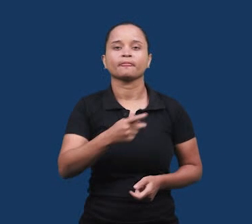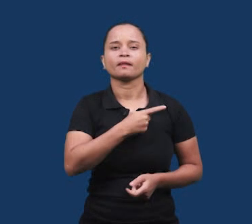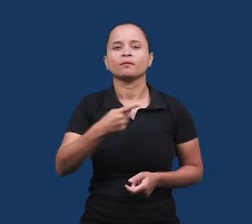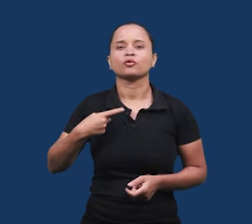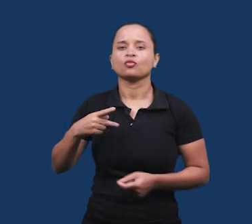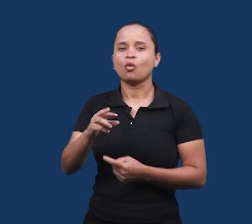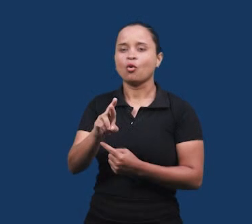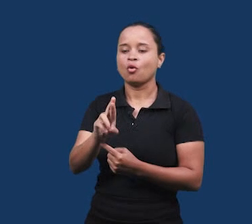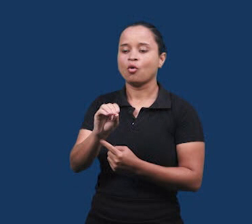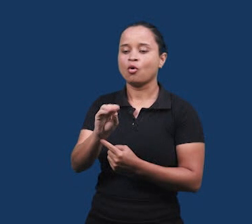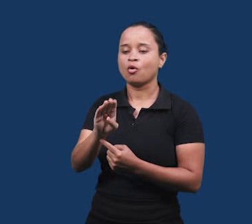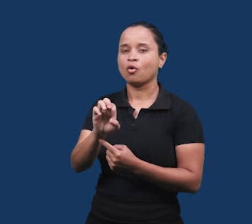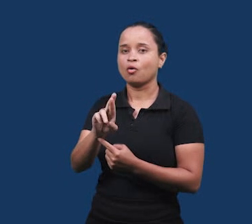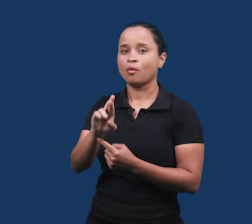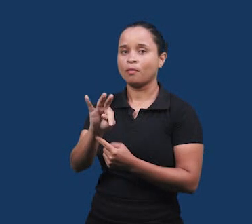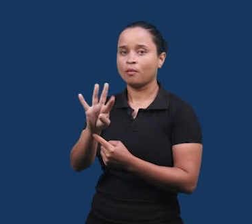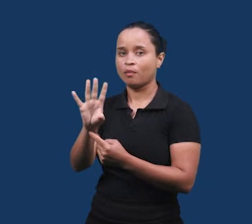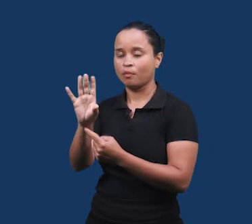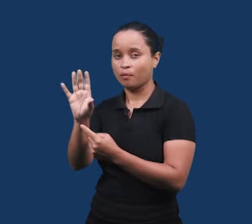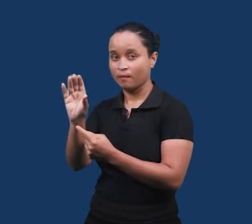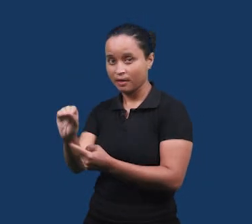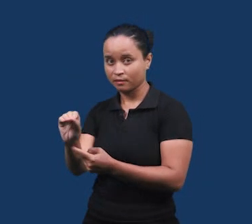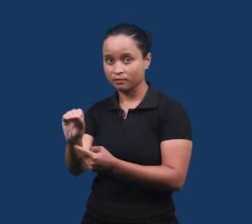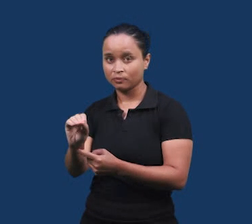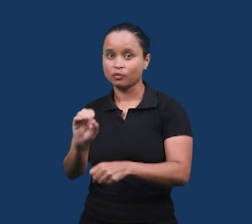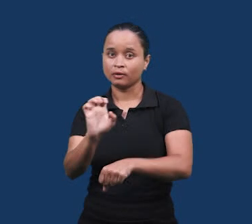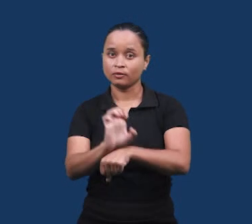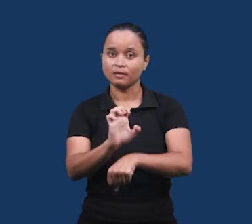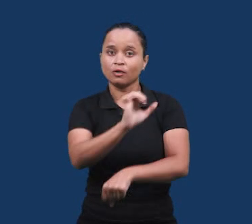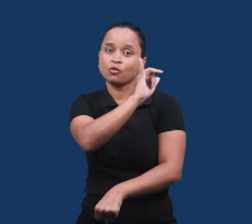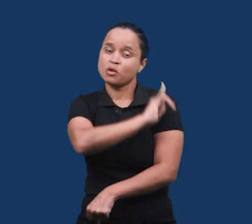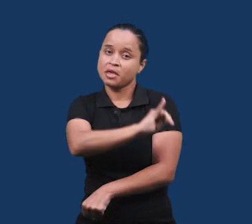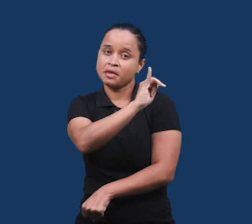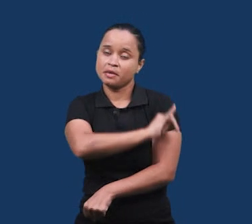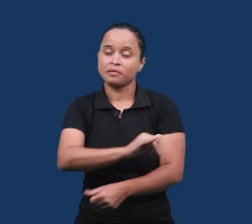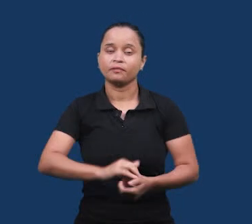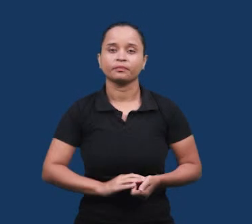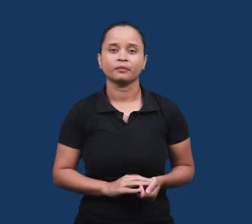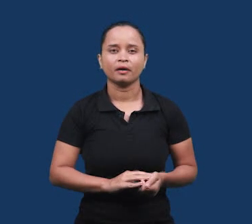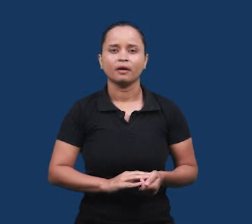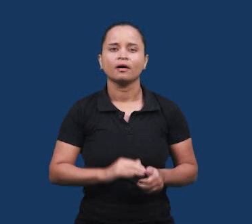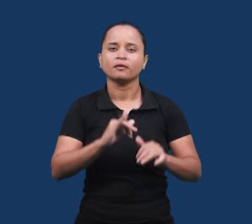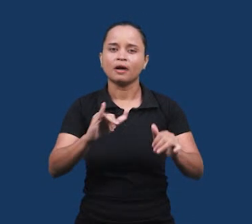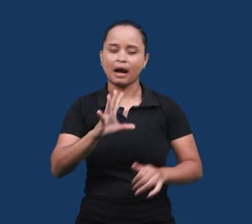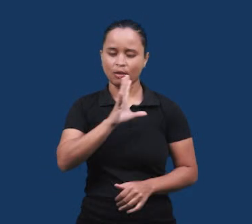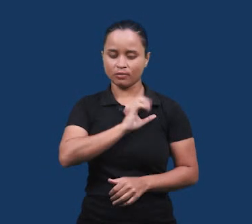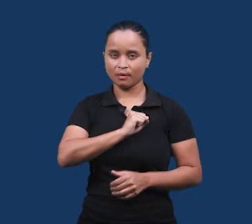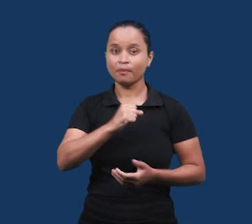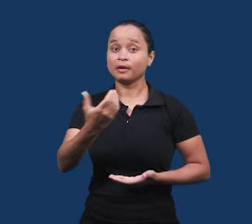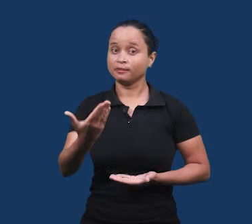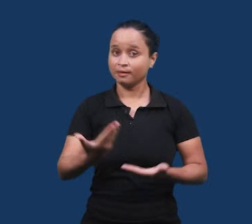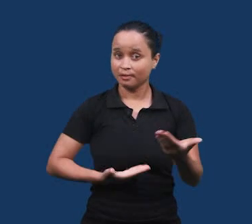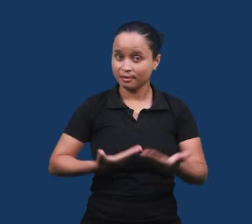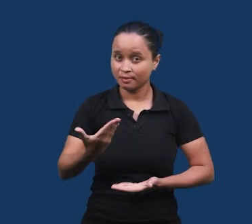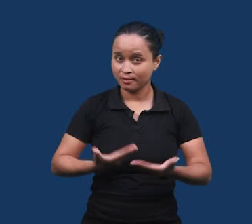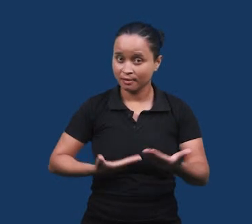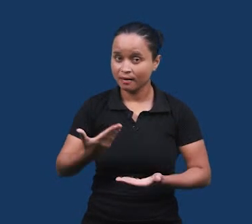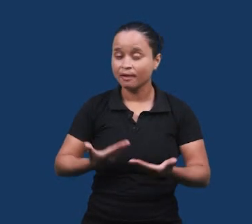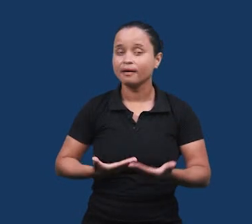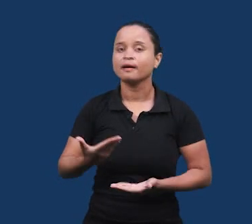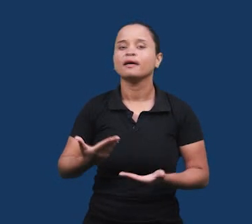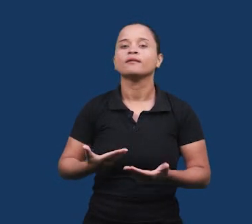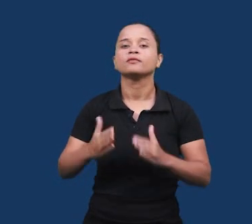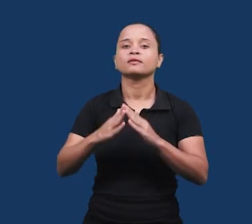pastoral du pasteur Roberto Martins de Lima, le frère et sœur de l'église Nouvelle Nova Fribourg, au Rio de Janeiro, au frère bien-aimé de Nova